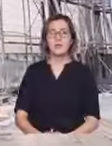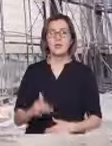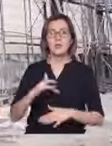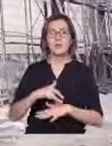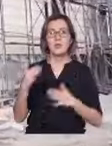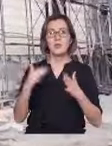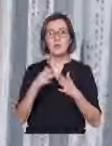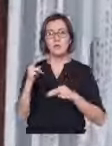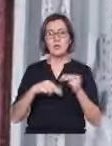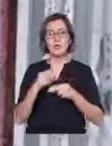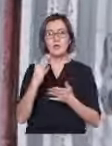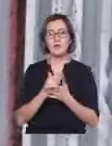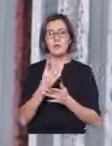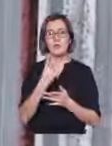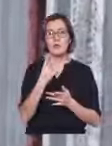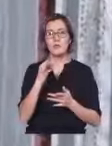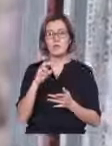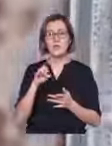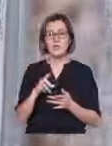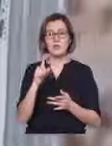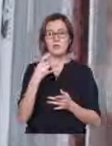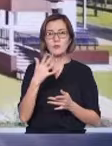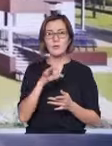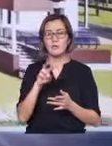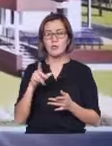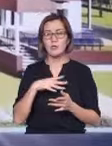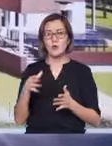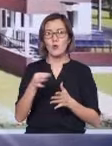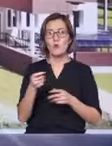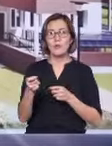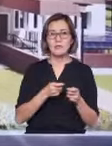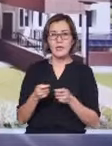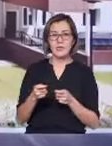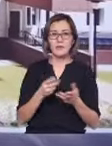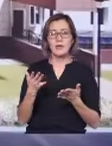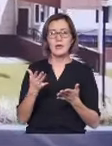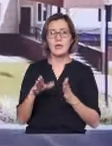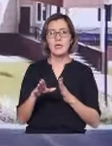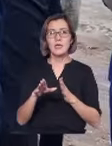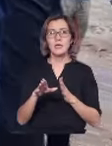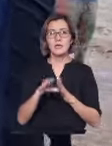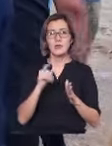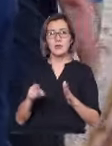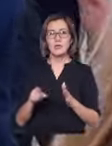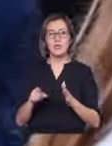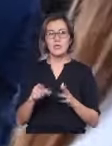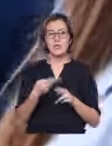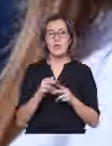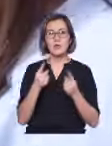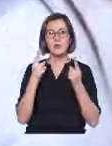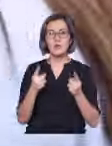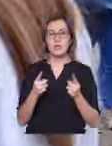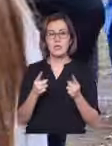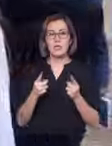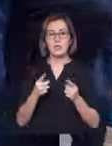емхана салынып жатыр. Құны 4 миллиард 105 миллион теңге. Облыс әкімі мен мәслихат төрағасы бұл аудан үшін тым үлкен.